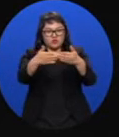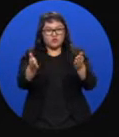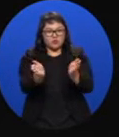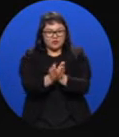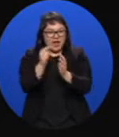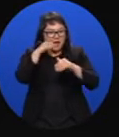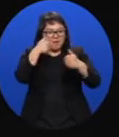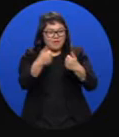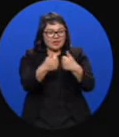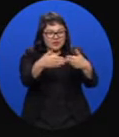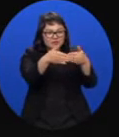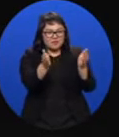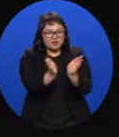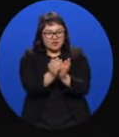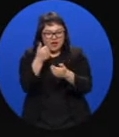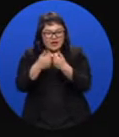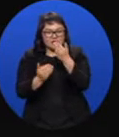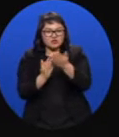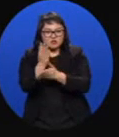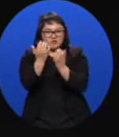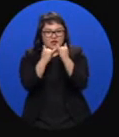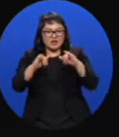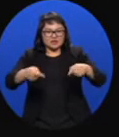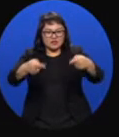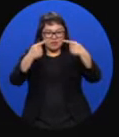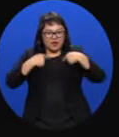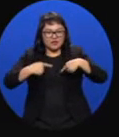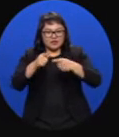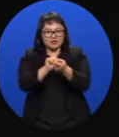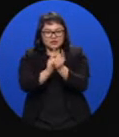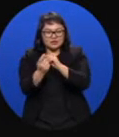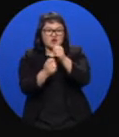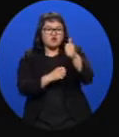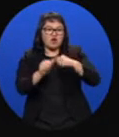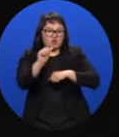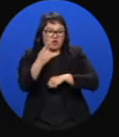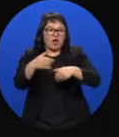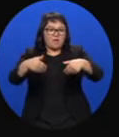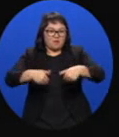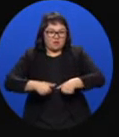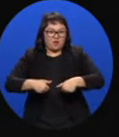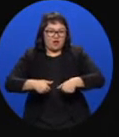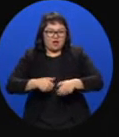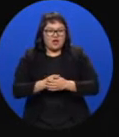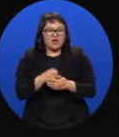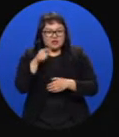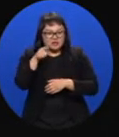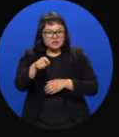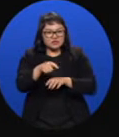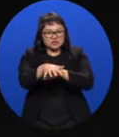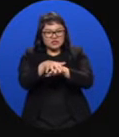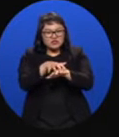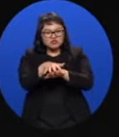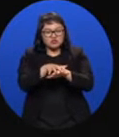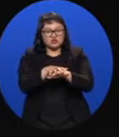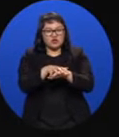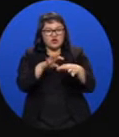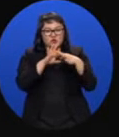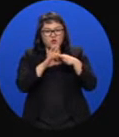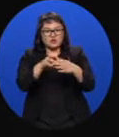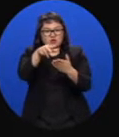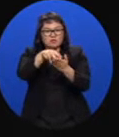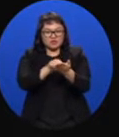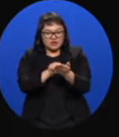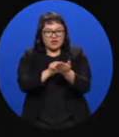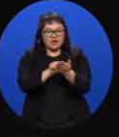반대 대책위 그리고 갈등 정부가 참여하는 대책기구가 필요하다고 봅니다. 그런 대책기구를 통해서 그러한 문제와